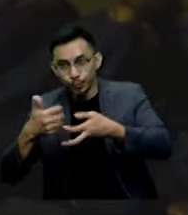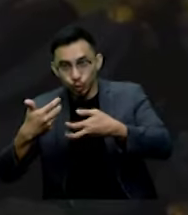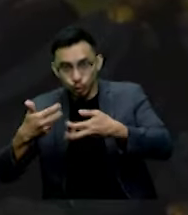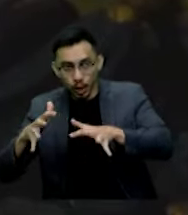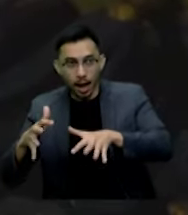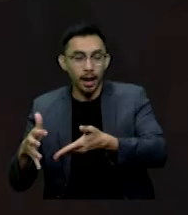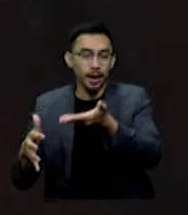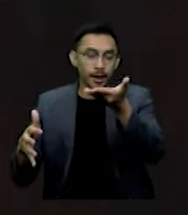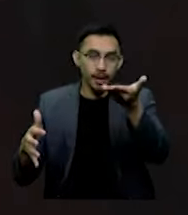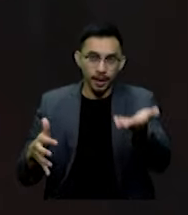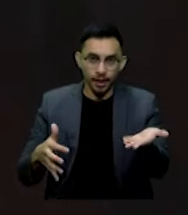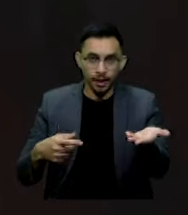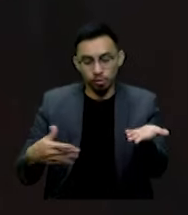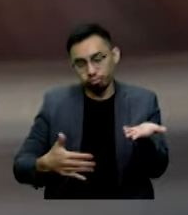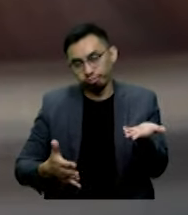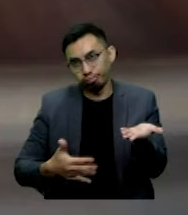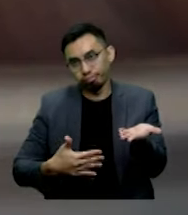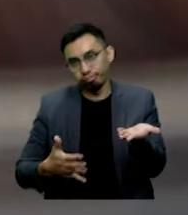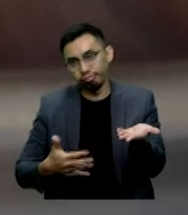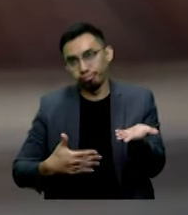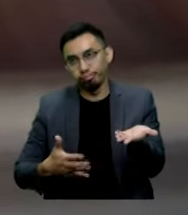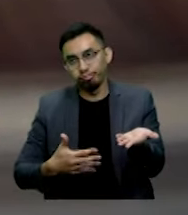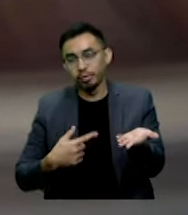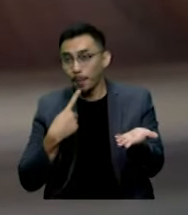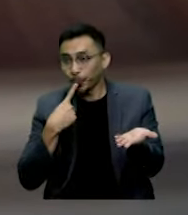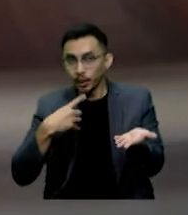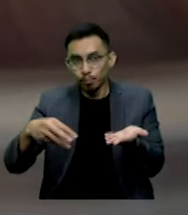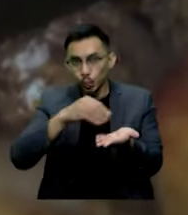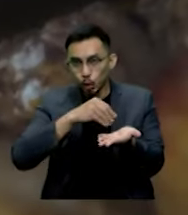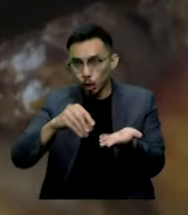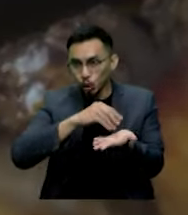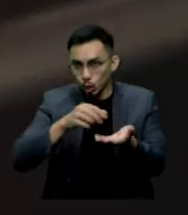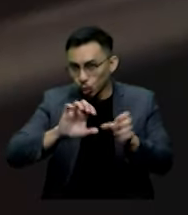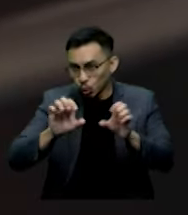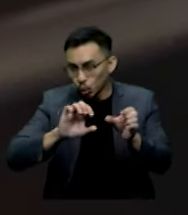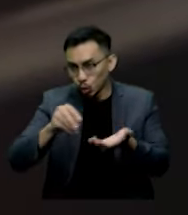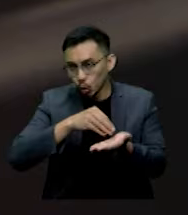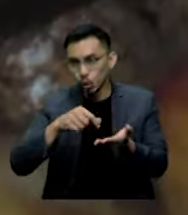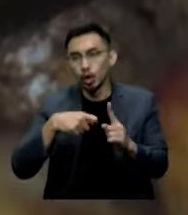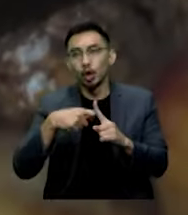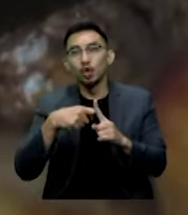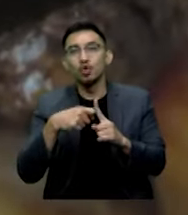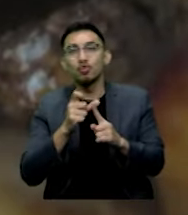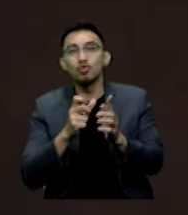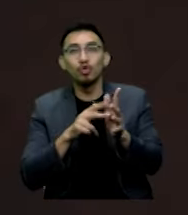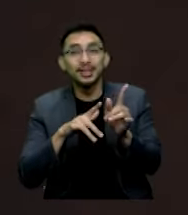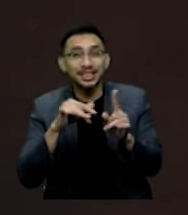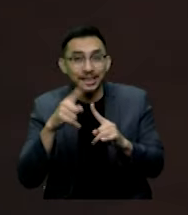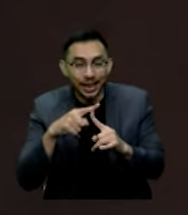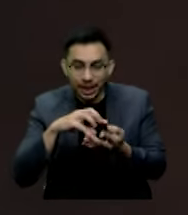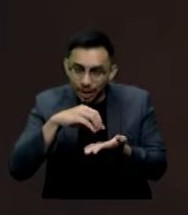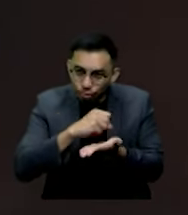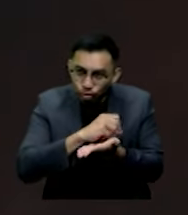Siapkan kuah santan. Jangan lupa masukkan bumbu bawang merah, cabai, kunyit, bawang putih, dan kemiri yang telah